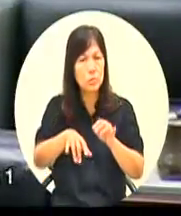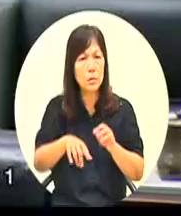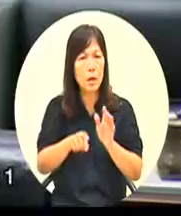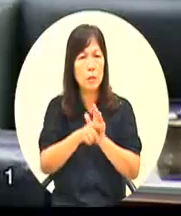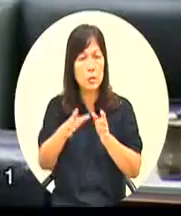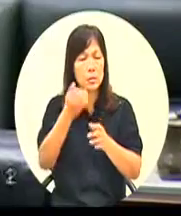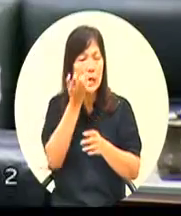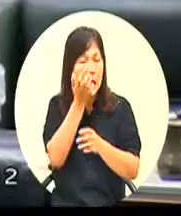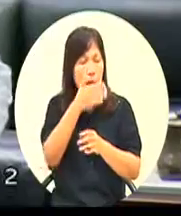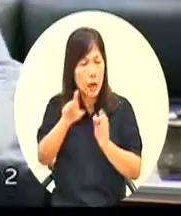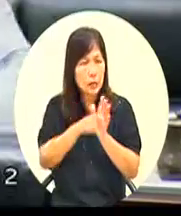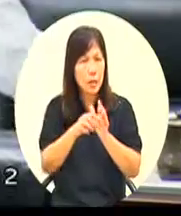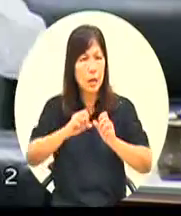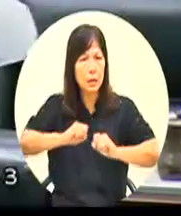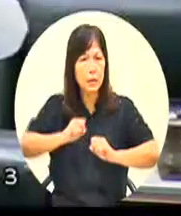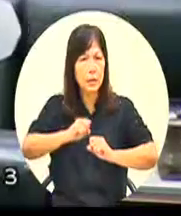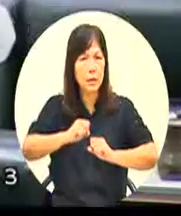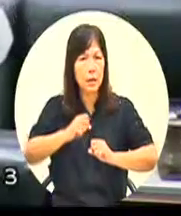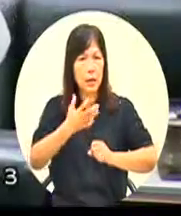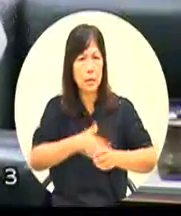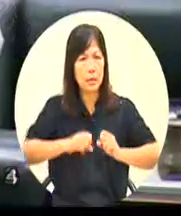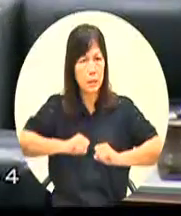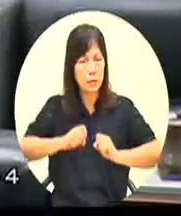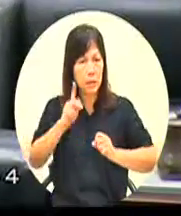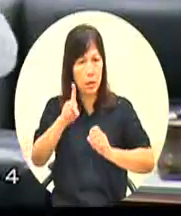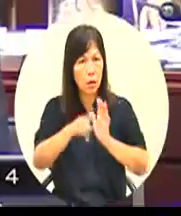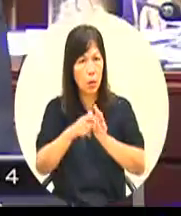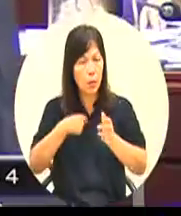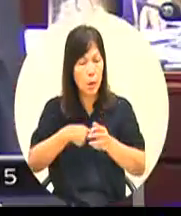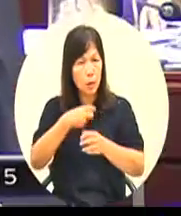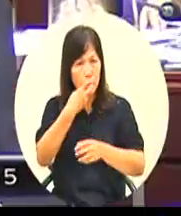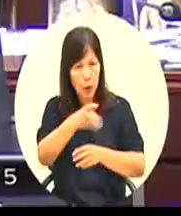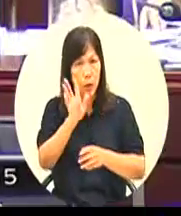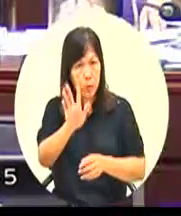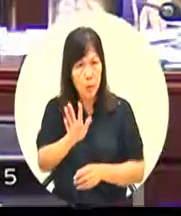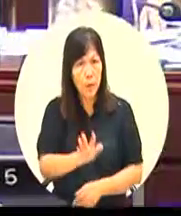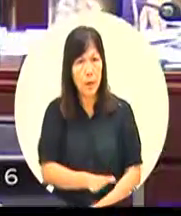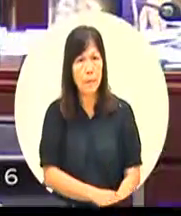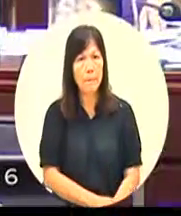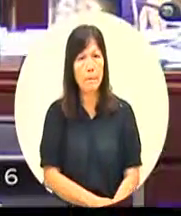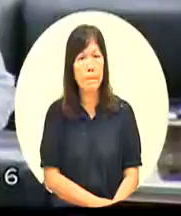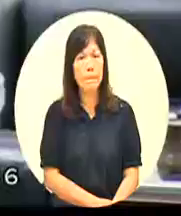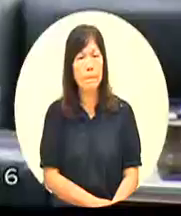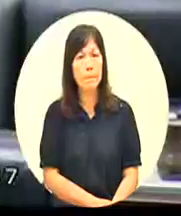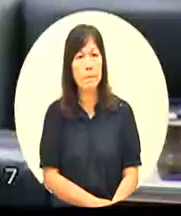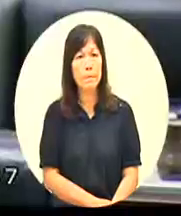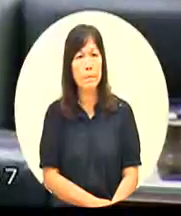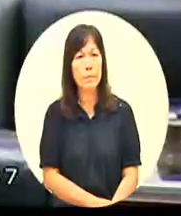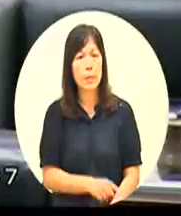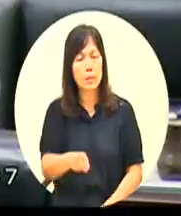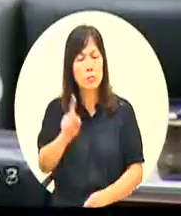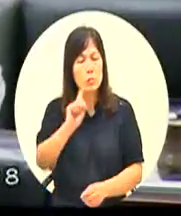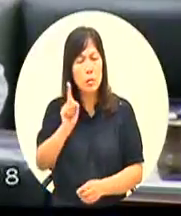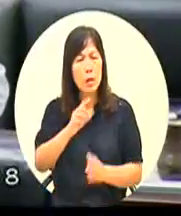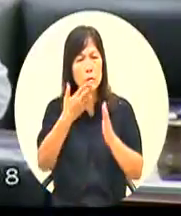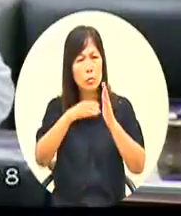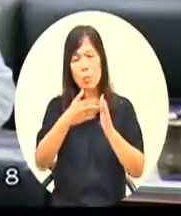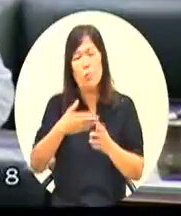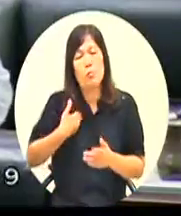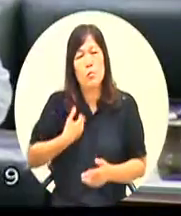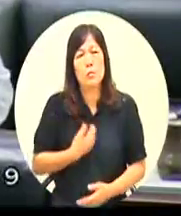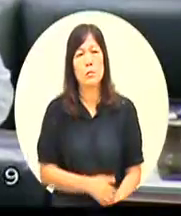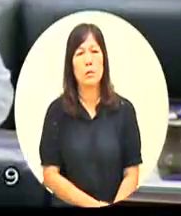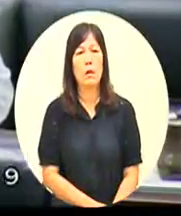边。 请问一下，体健科这个学校有没有提出申请？我们有没有去会刊？ 请问这是，我不晓得这是哪一所学